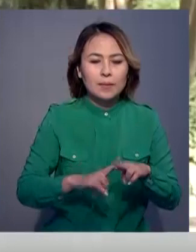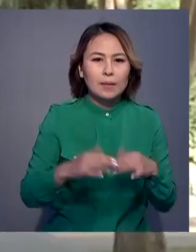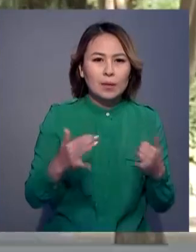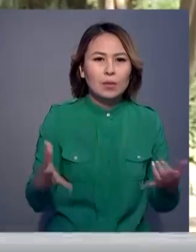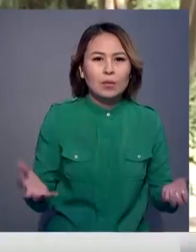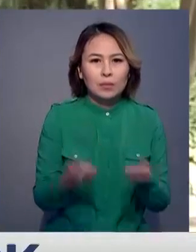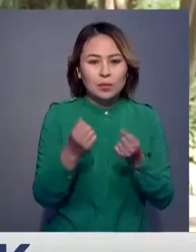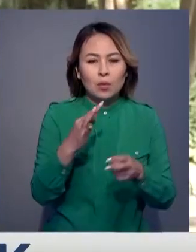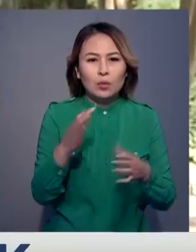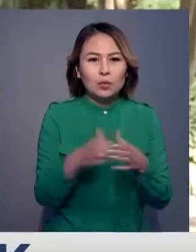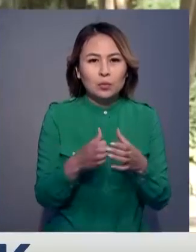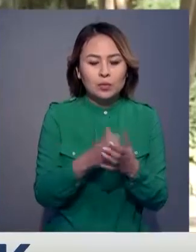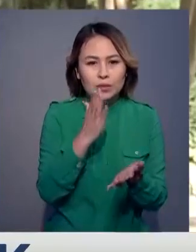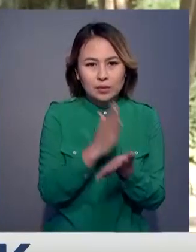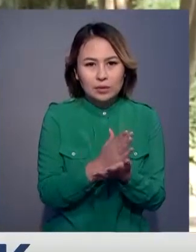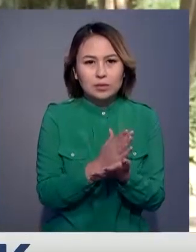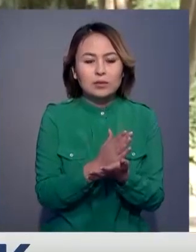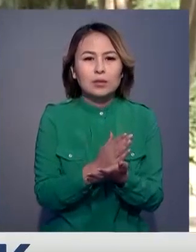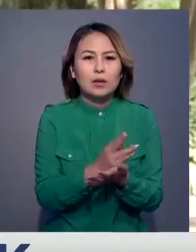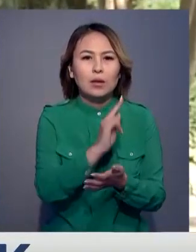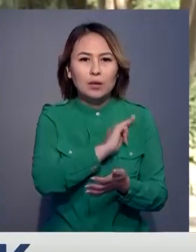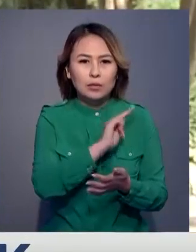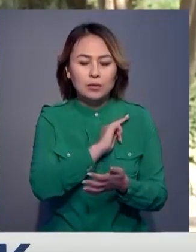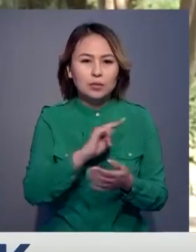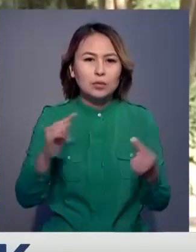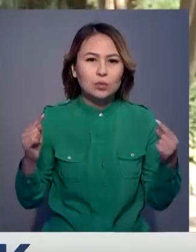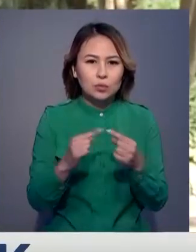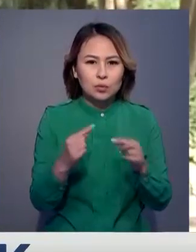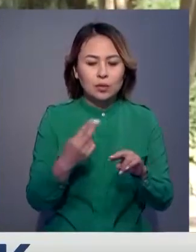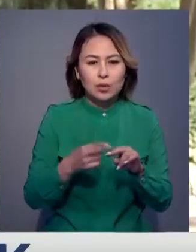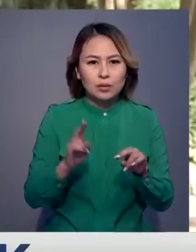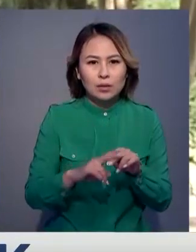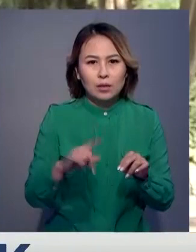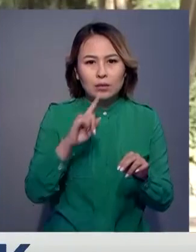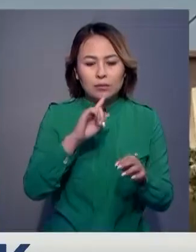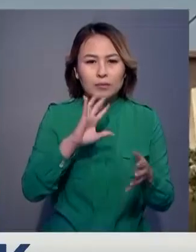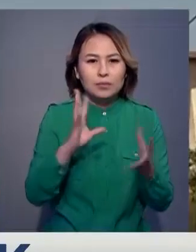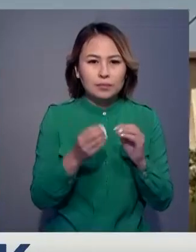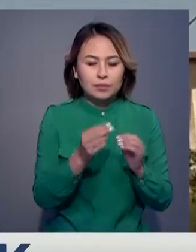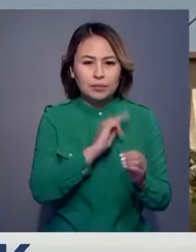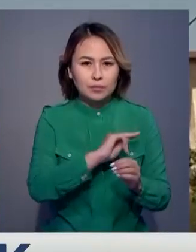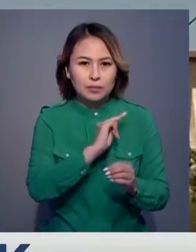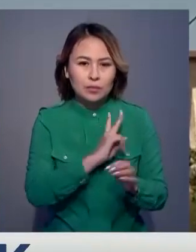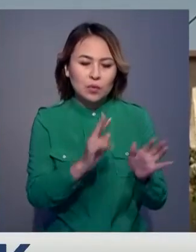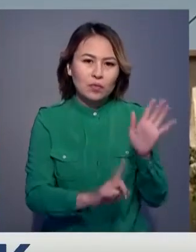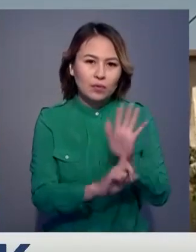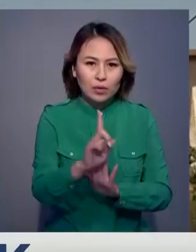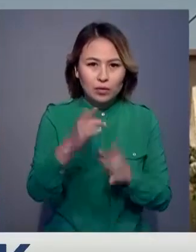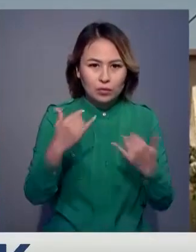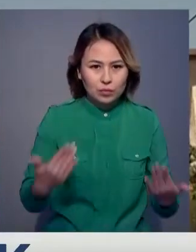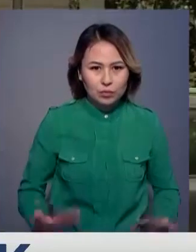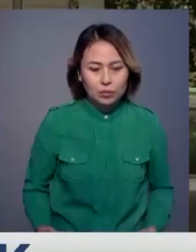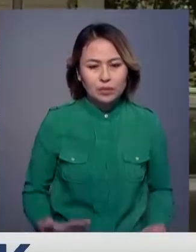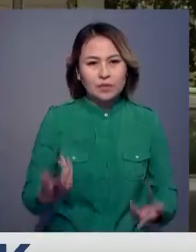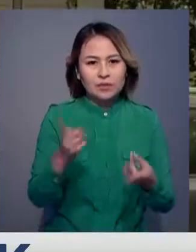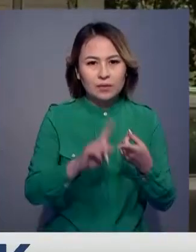құтқару топтары бар. Муниципалитеттер қызметкерлерінен тұратын бұл топтарда тіл қызметі дайындайды. Бірақ басты мәселе тұрғын үйлерге